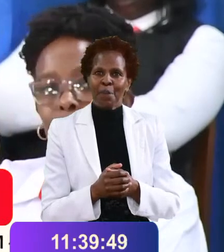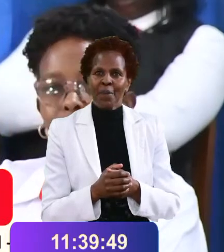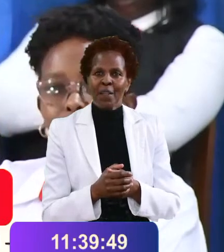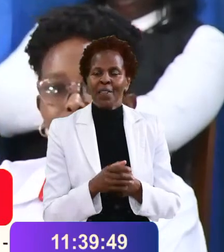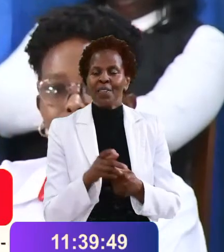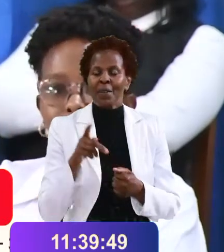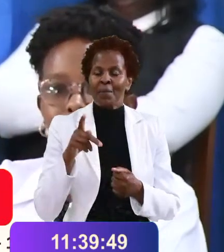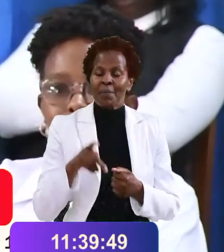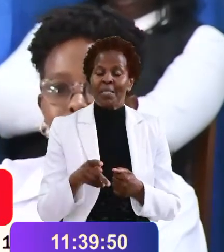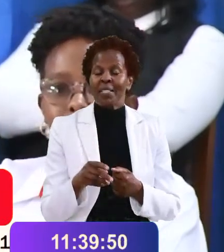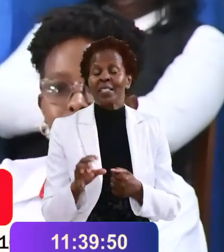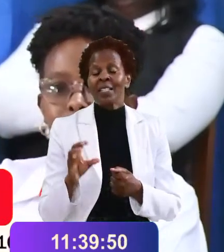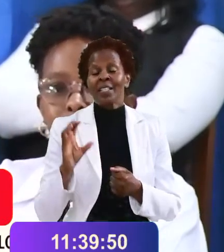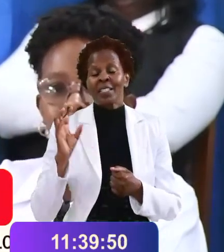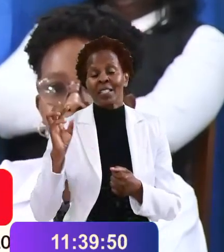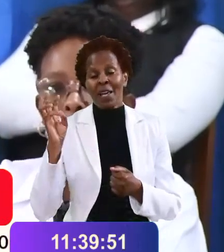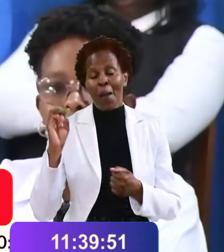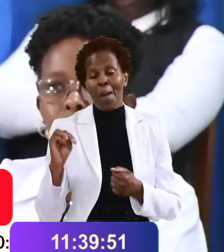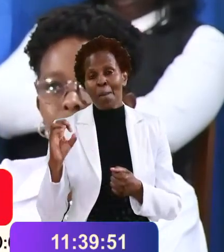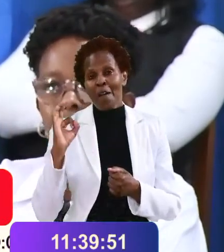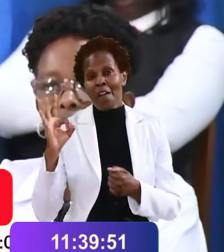PCMF wanaimba hili wimbo la